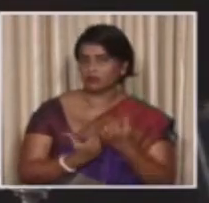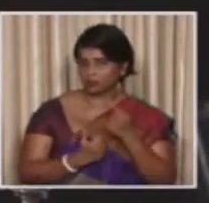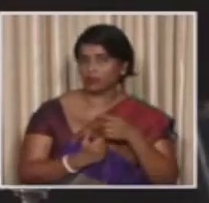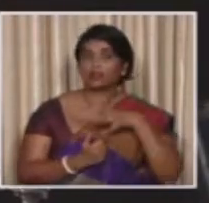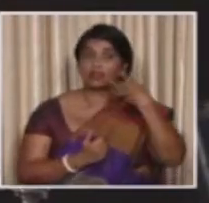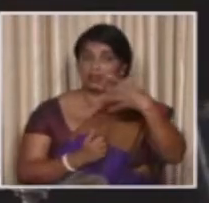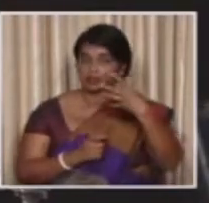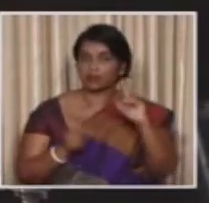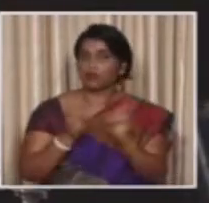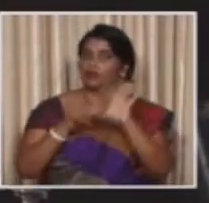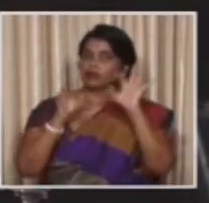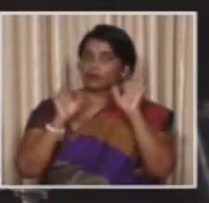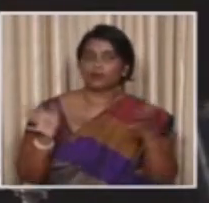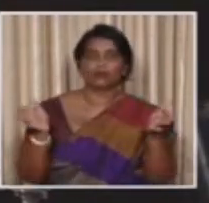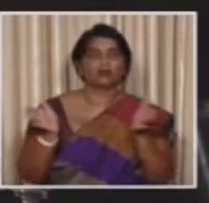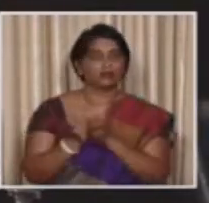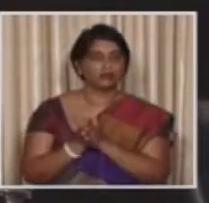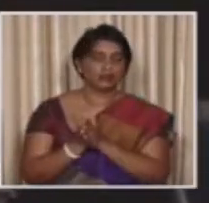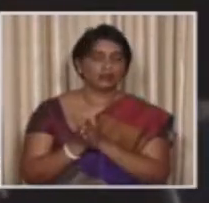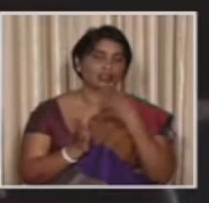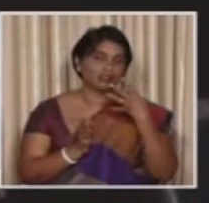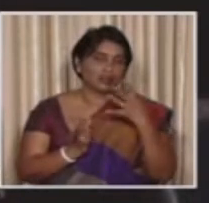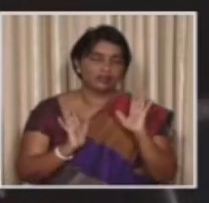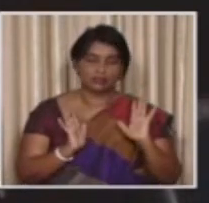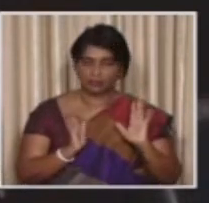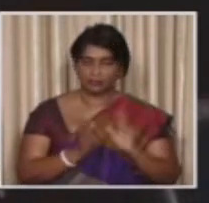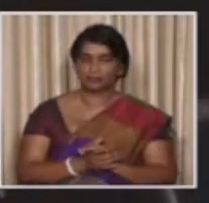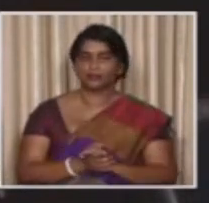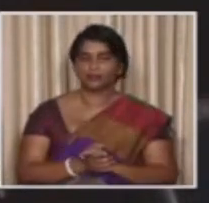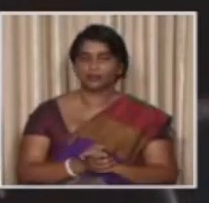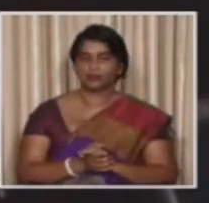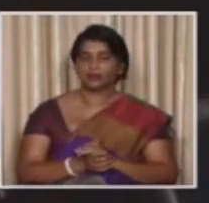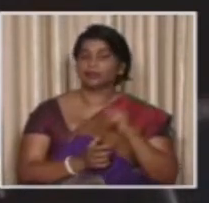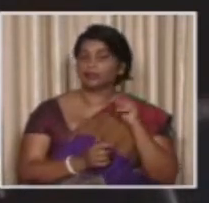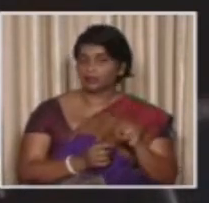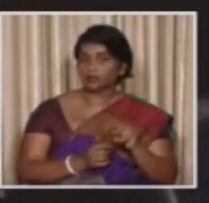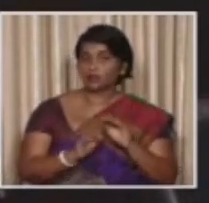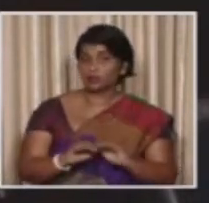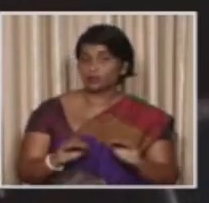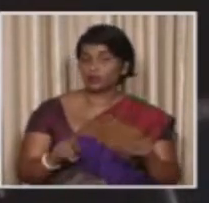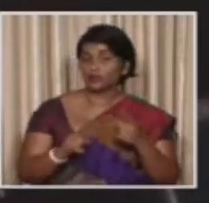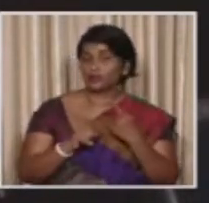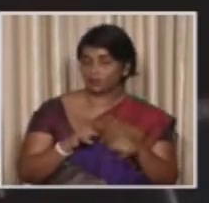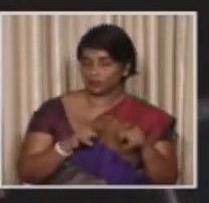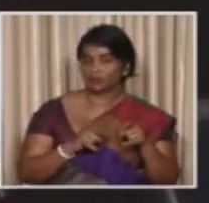දින 4ක සටන් විරාමයක් ප්‍රකාශයට පත් කරන්න යනවා කියලා. ඉතින් කුඩා දරුවන් පමණක්